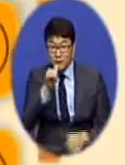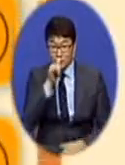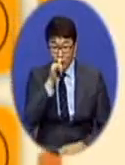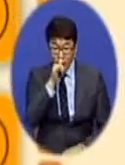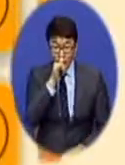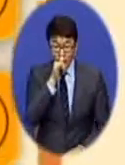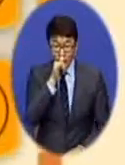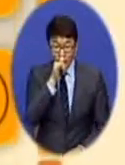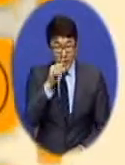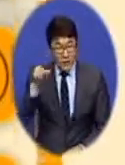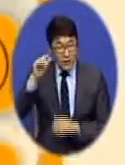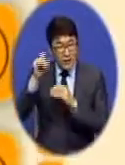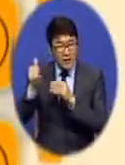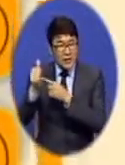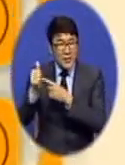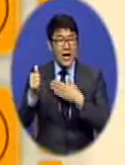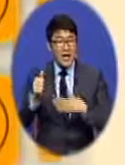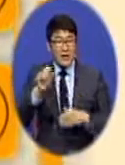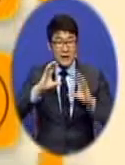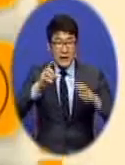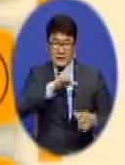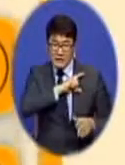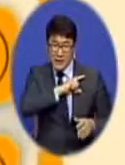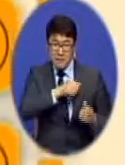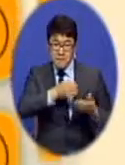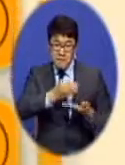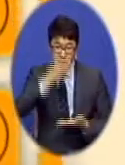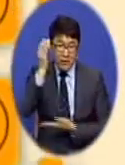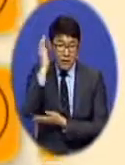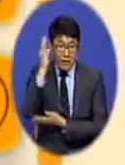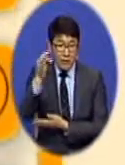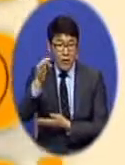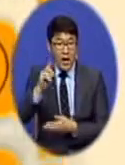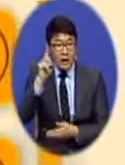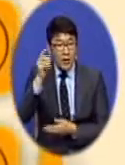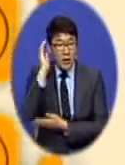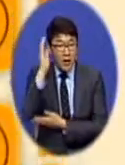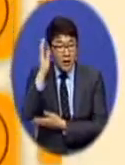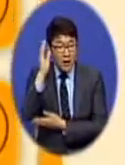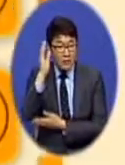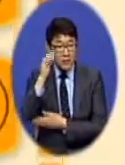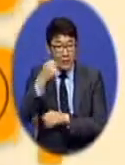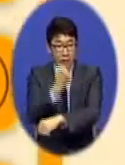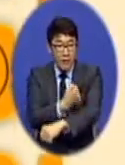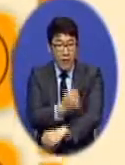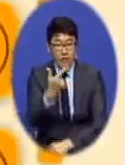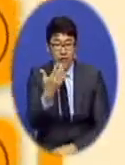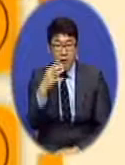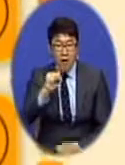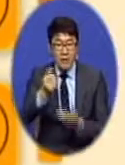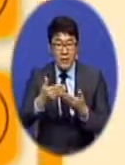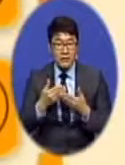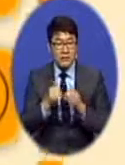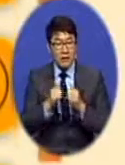네. 분이 있어요. 저 그분 알아요. 세계에서 가장 비싼 강연료를 받는데 얼마죠? 한 번 강연하는데 6억 정도 받는다. 6억 정도. 예.